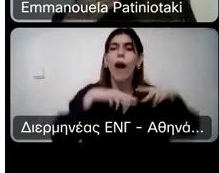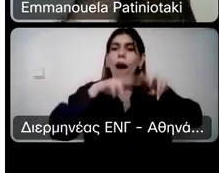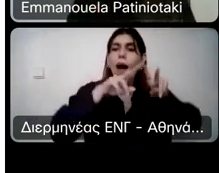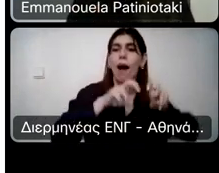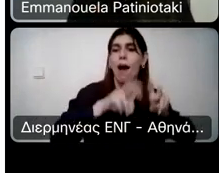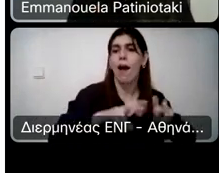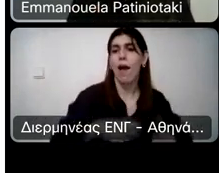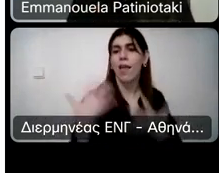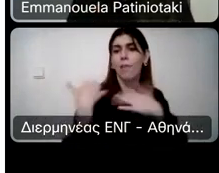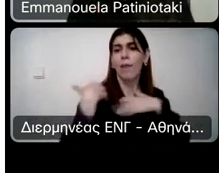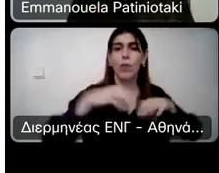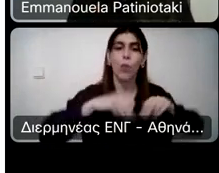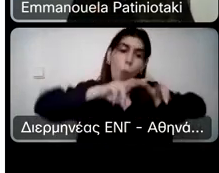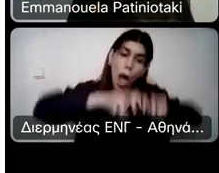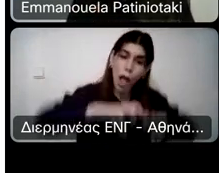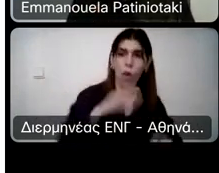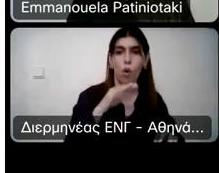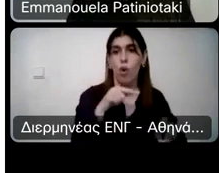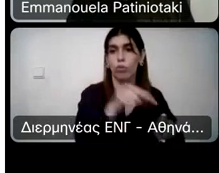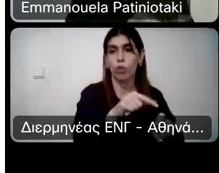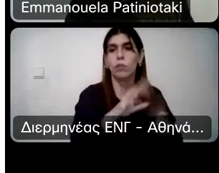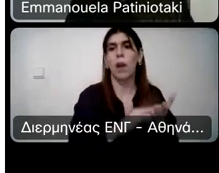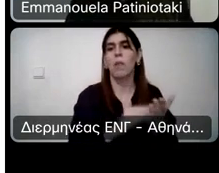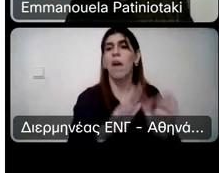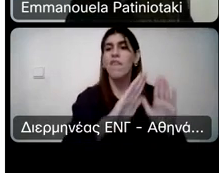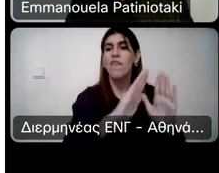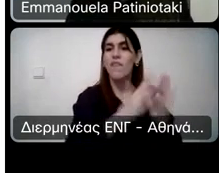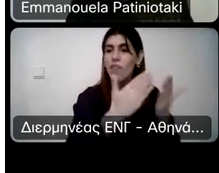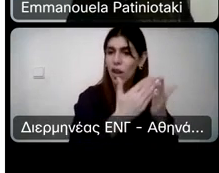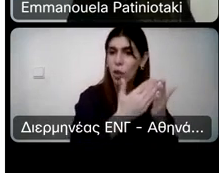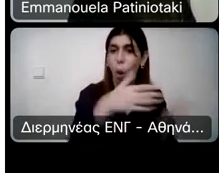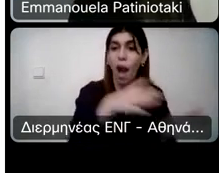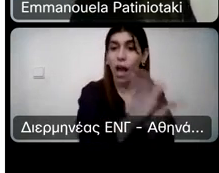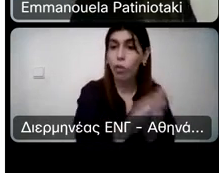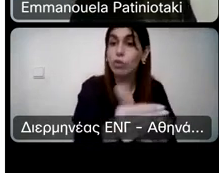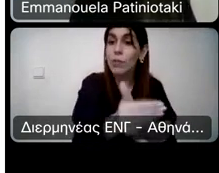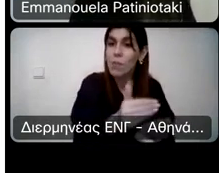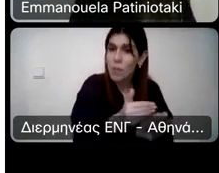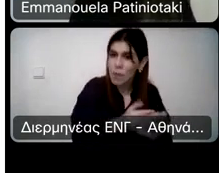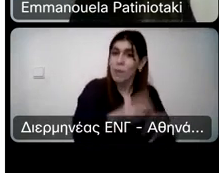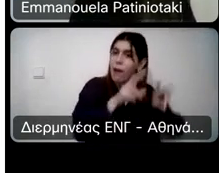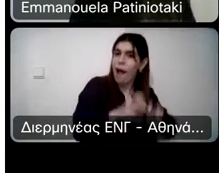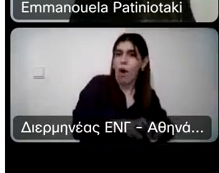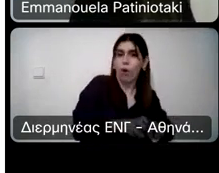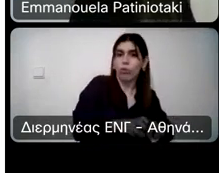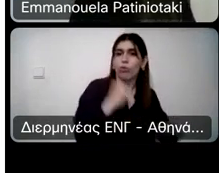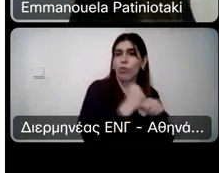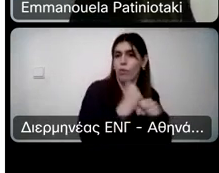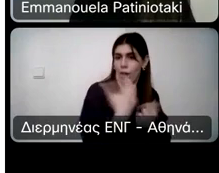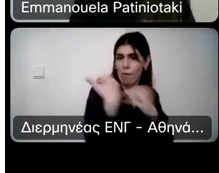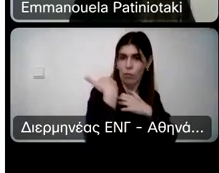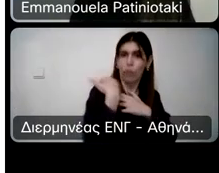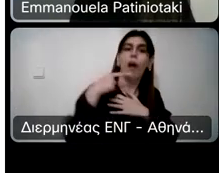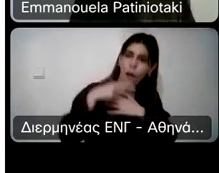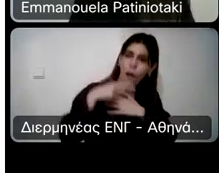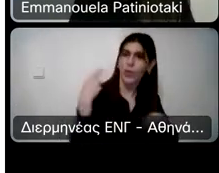προτού εκδοθούν σημαντικά συγγράμματα που προωθούν αυτές τις λανθασμένες μεταφράσεις. Και αυτό θα μπορούσε επίσης να συμβεί με